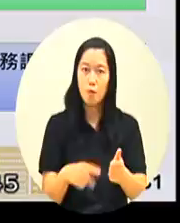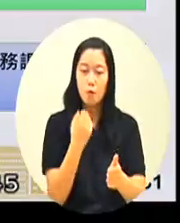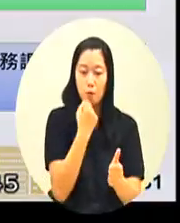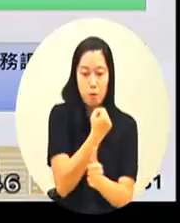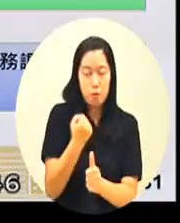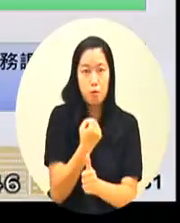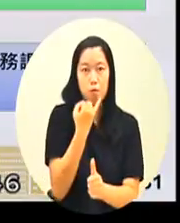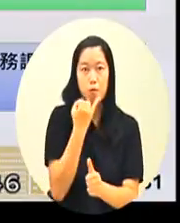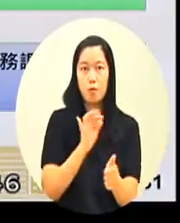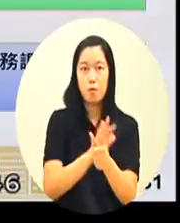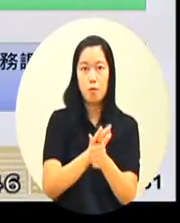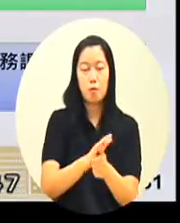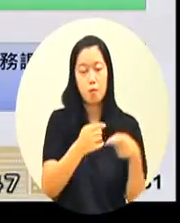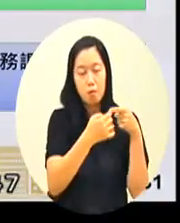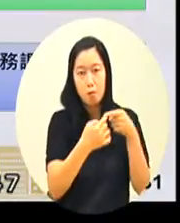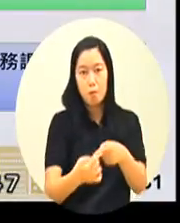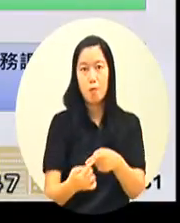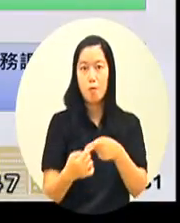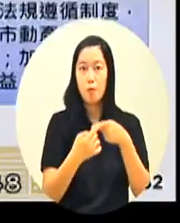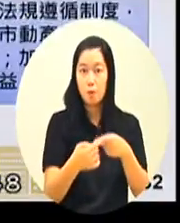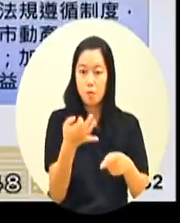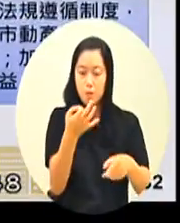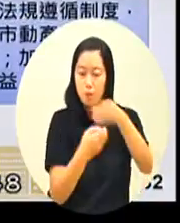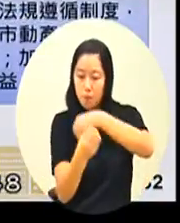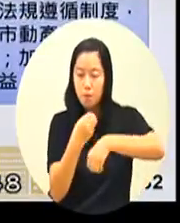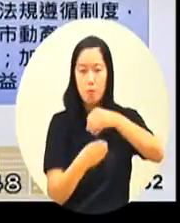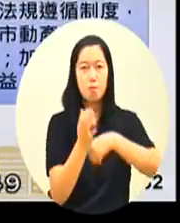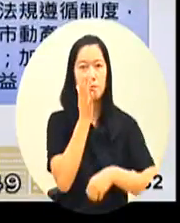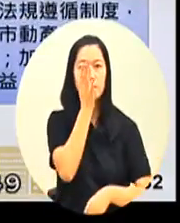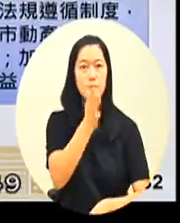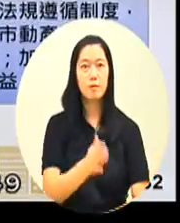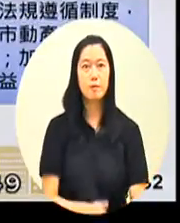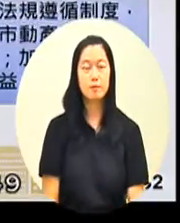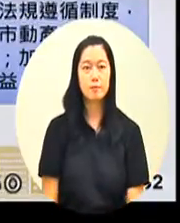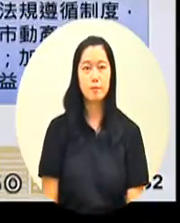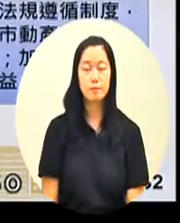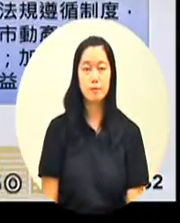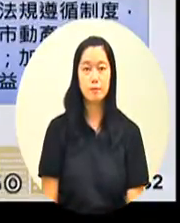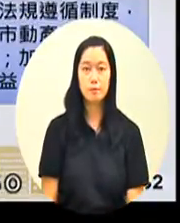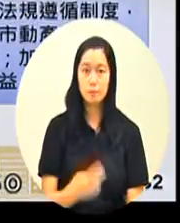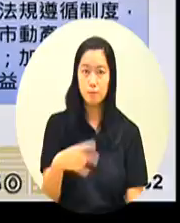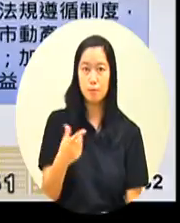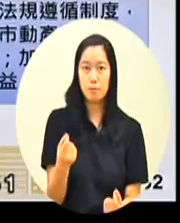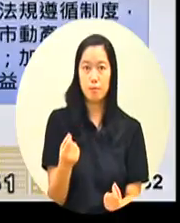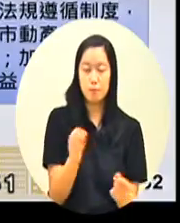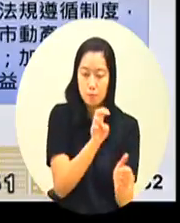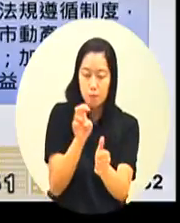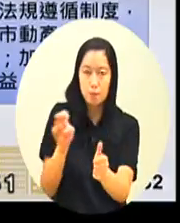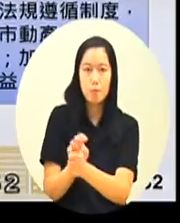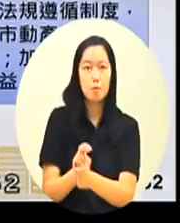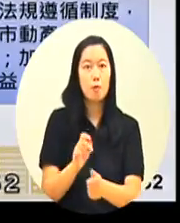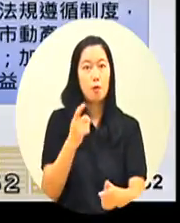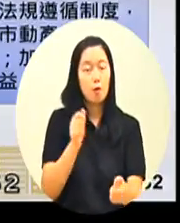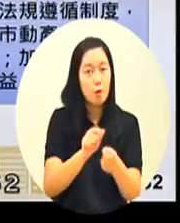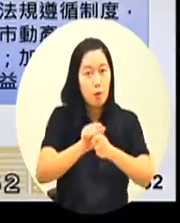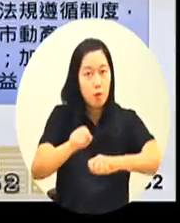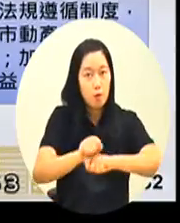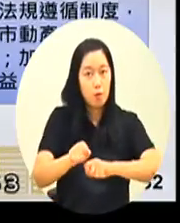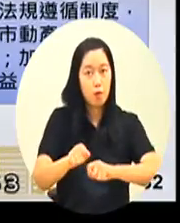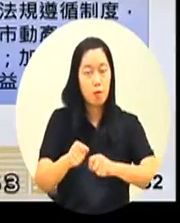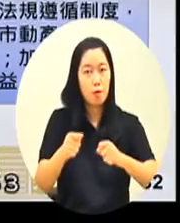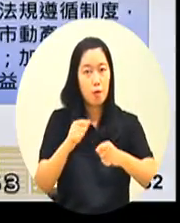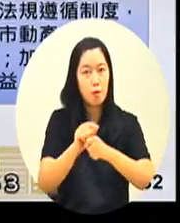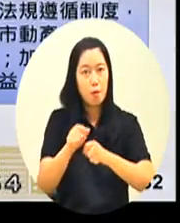创造永续的财政。接下来我们也会督导我们税监处，还有